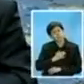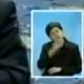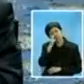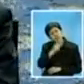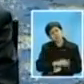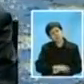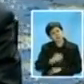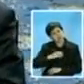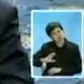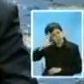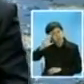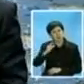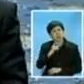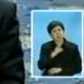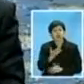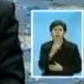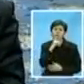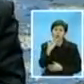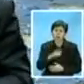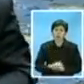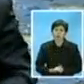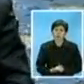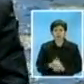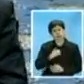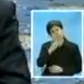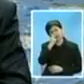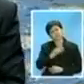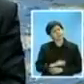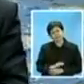อภิปรายนั้นไม่ได้เกี่ยวกับร่างพระราชบัญญัติงบประมาณรายจ่าย